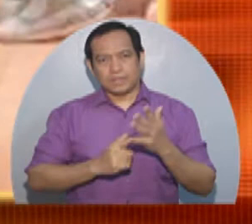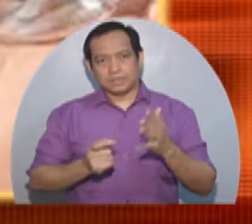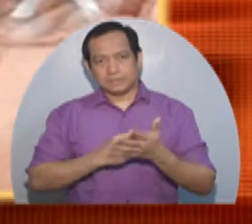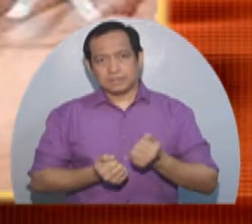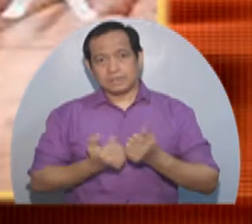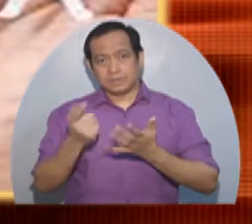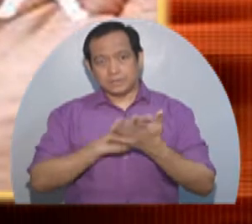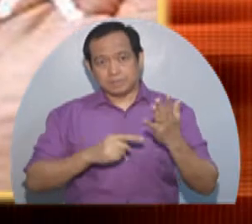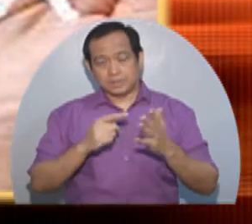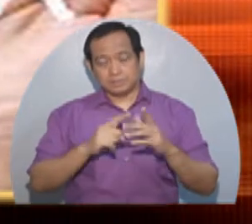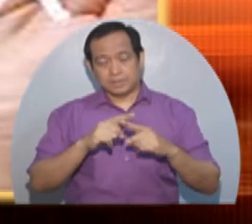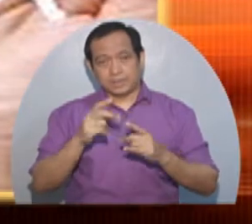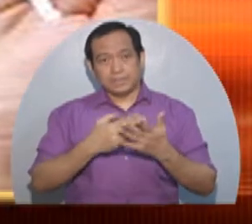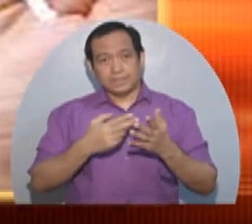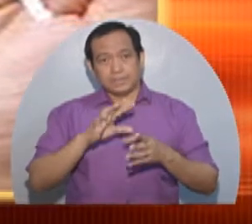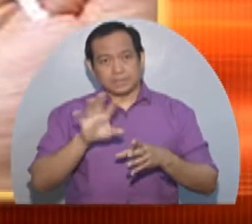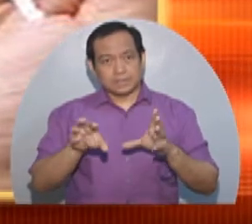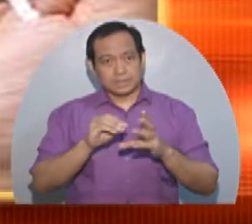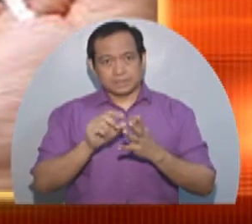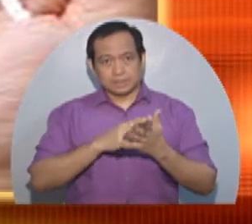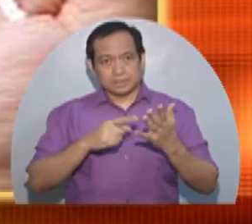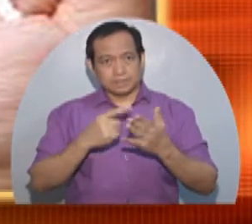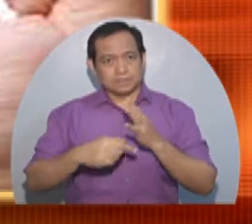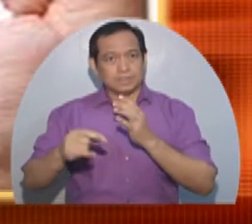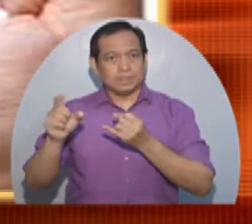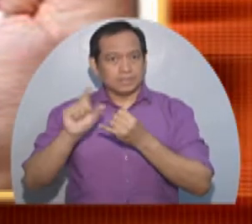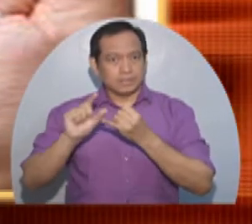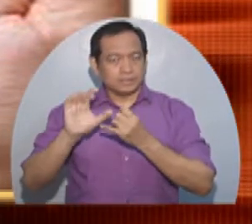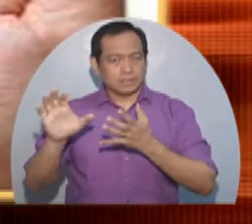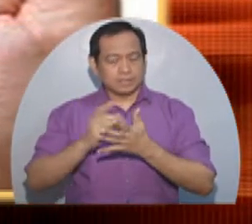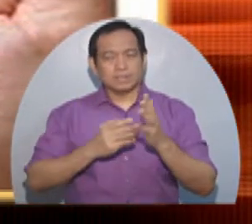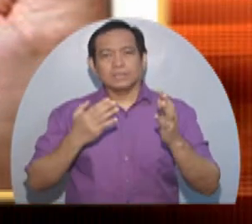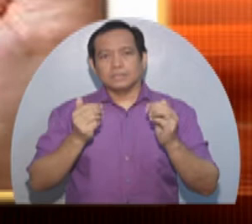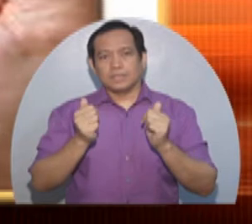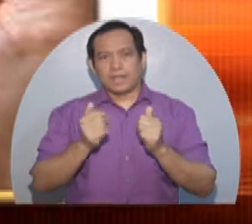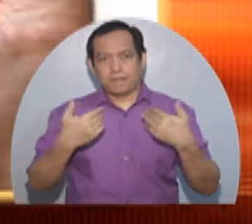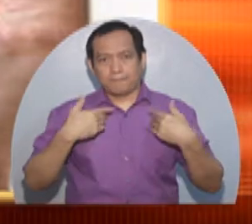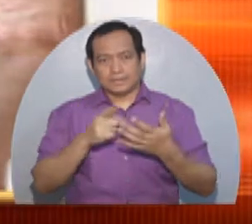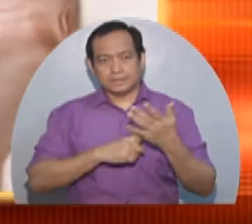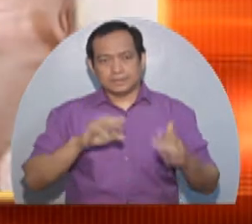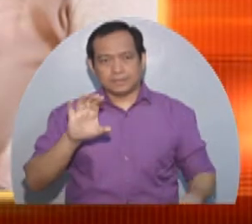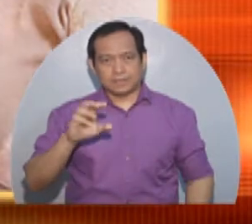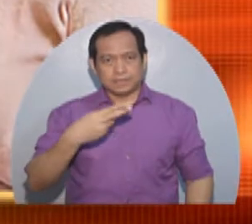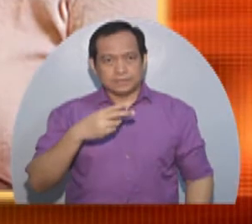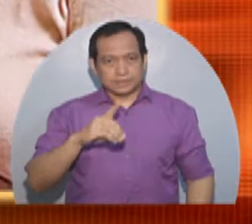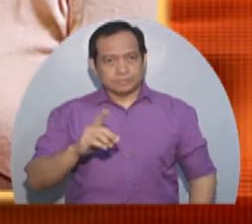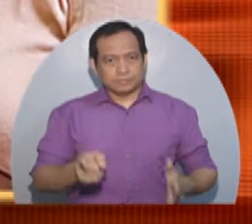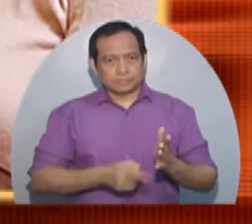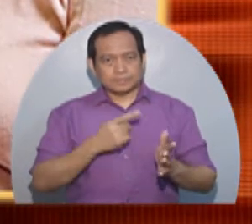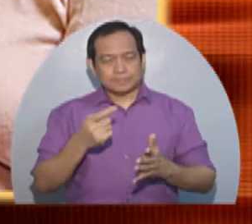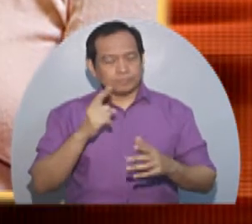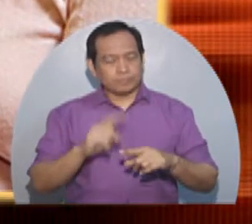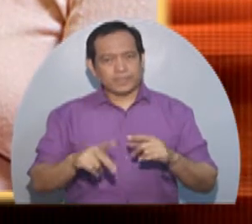nito. Ngunit maaaring may kinalaman din ang lahi sa pagkakaroon ng CHD. Minsan ay